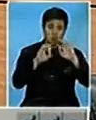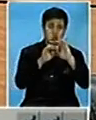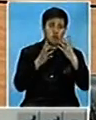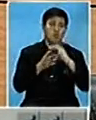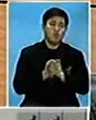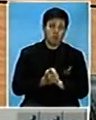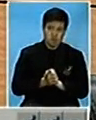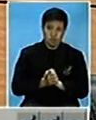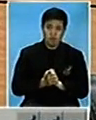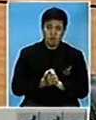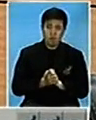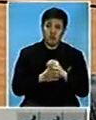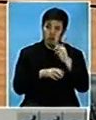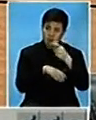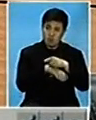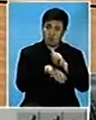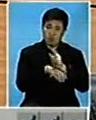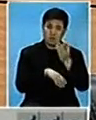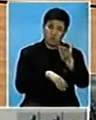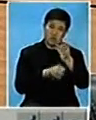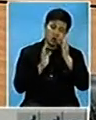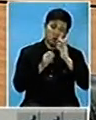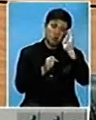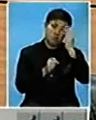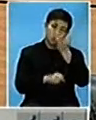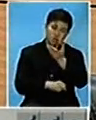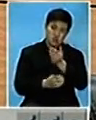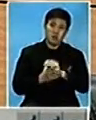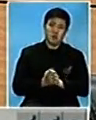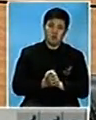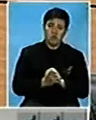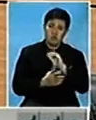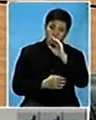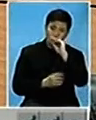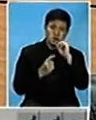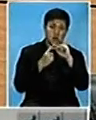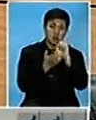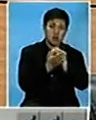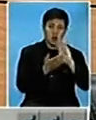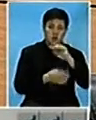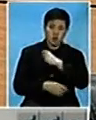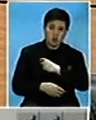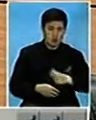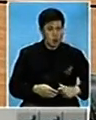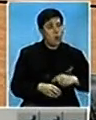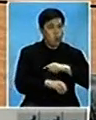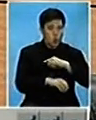านครับท่านผู้อภิปรายผู้นี้เนี่ยนะครับพูดถึงสถาบันพระมหากษัตริย์มาตลอดเวล